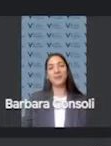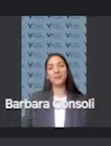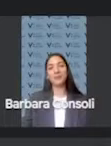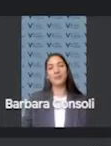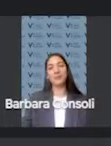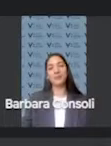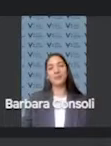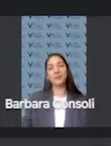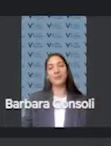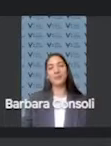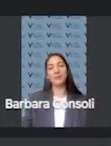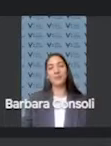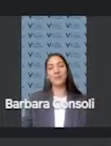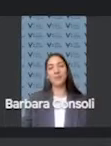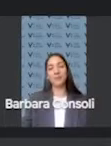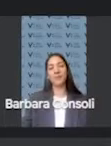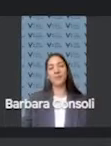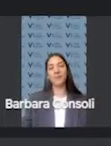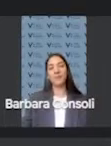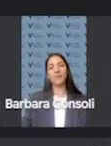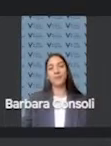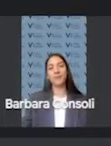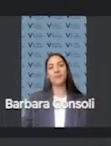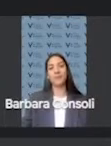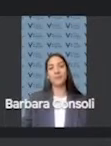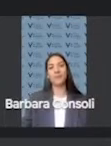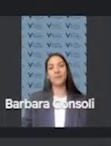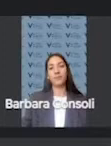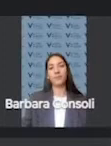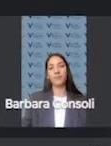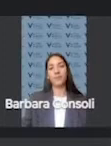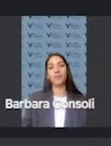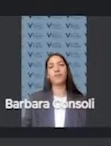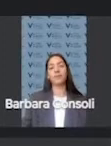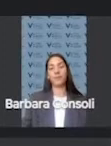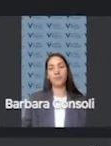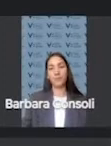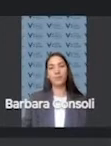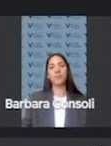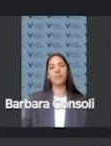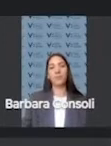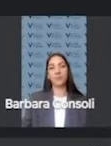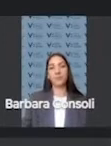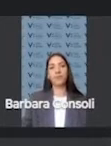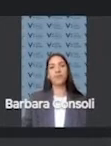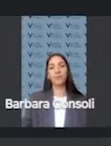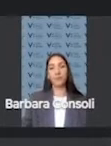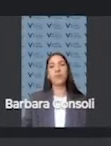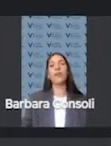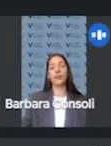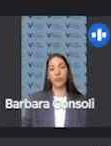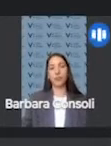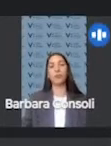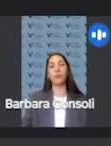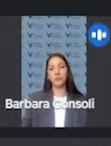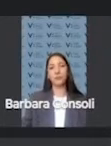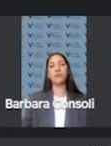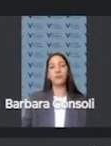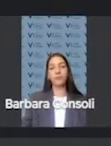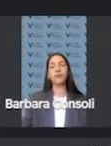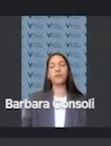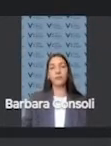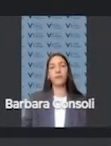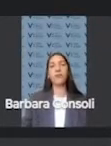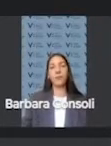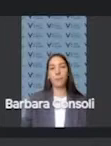ecco, quello che vi dicevo prima, cerchiamo di prendere lo studente e di portarlo per Esatto.